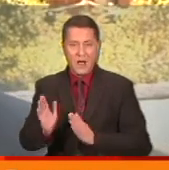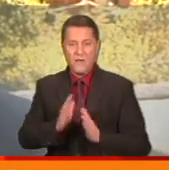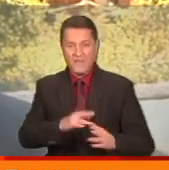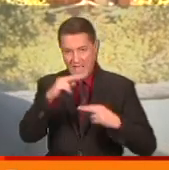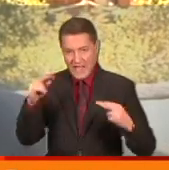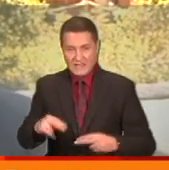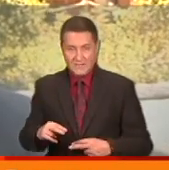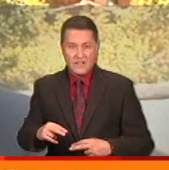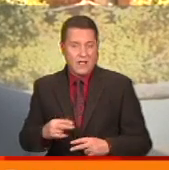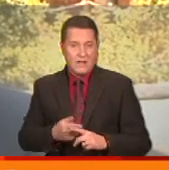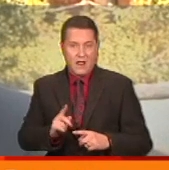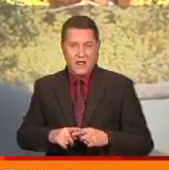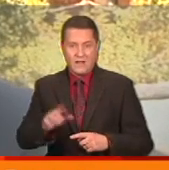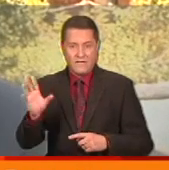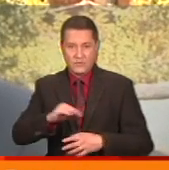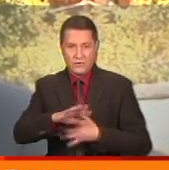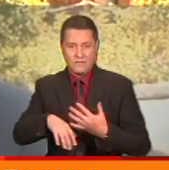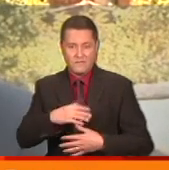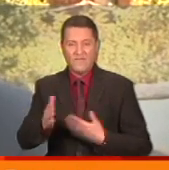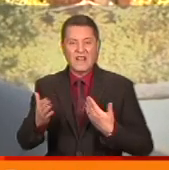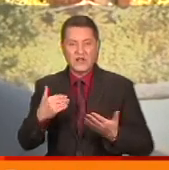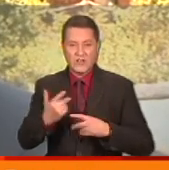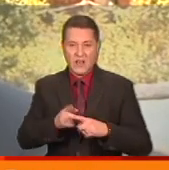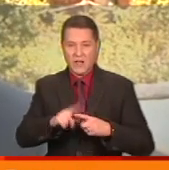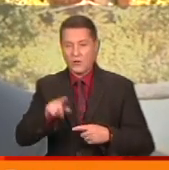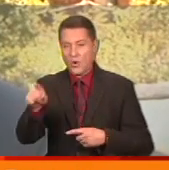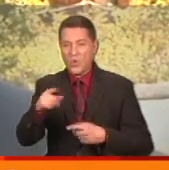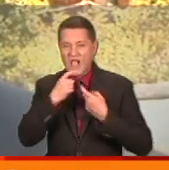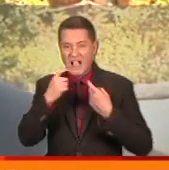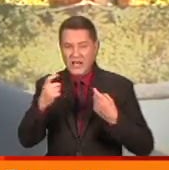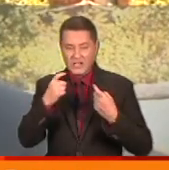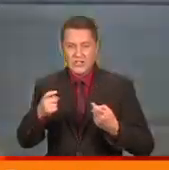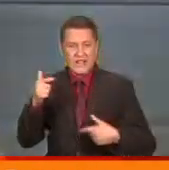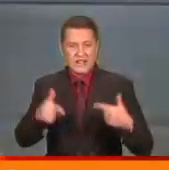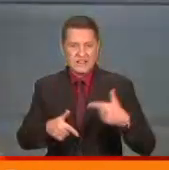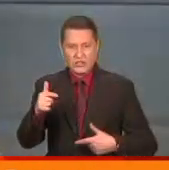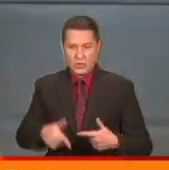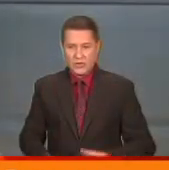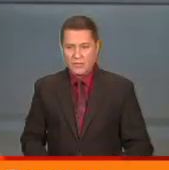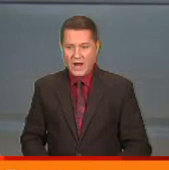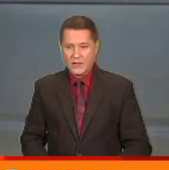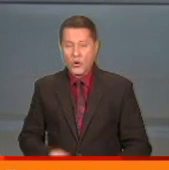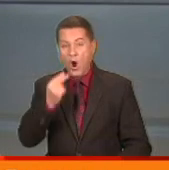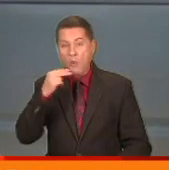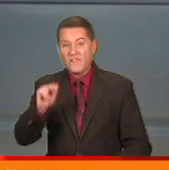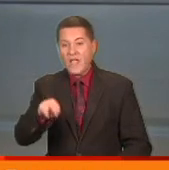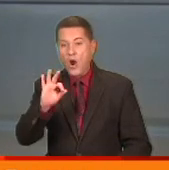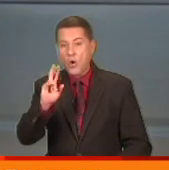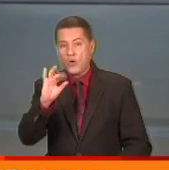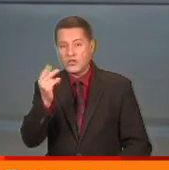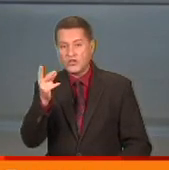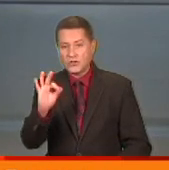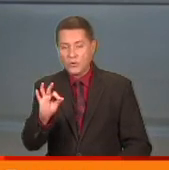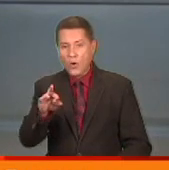вызвало неадекватную реакцию со стороны людей, в отношении которых он кричал, там, нецензурной бранью. Винуваченные Онищенко,